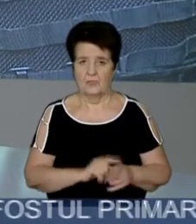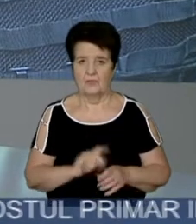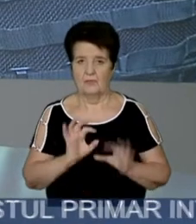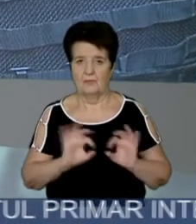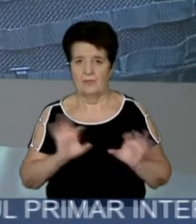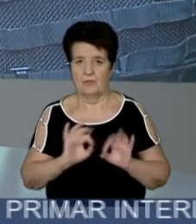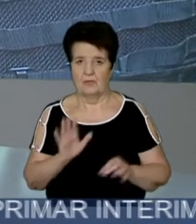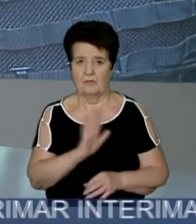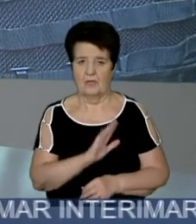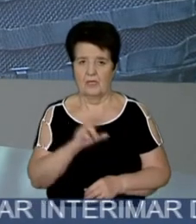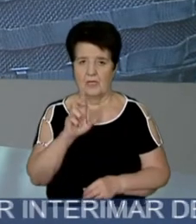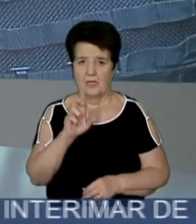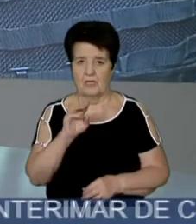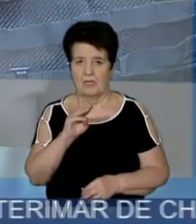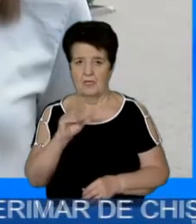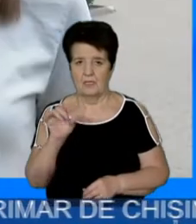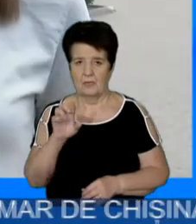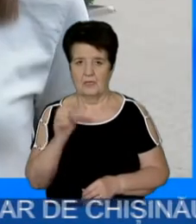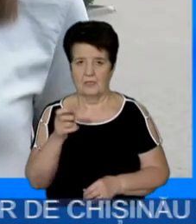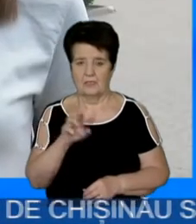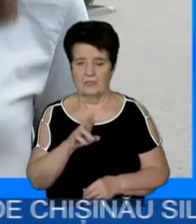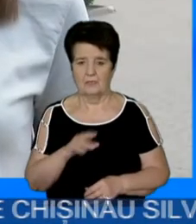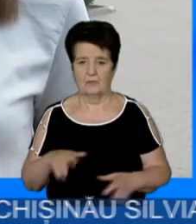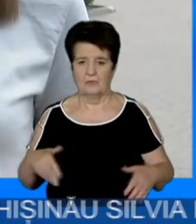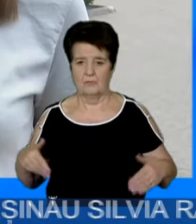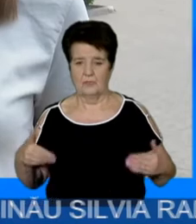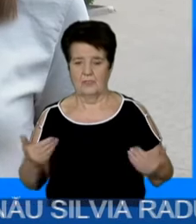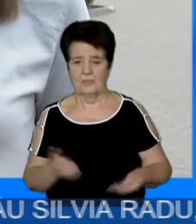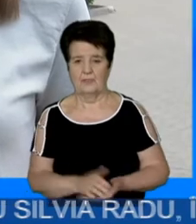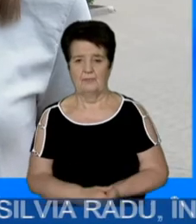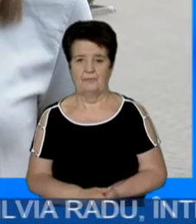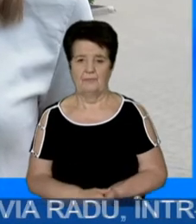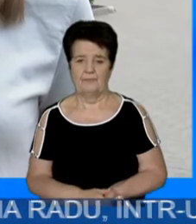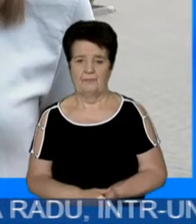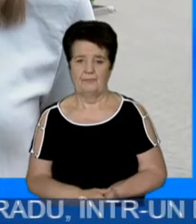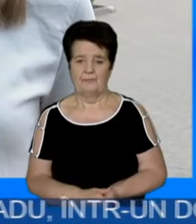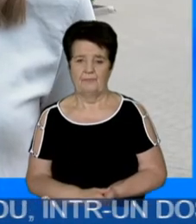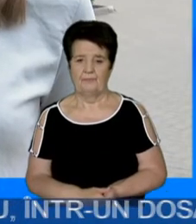oferă colega mea, Valeria Tăbârța. Valeria, bună seara! Te ascultăm!